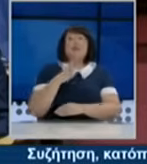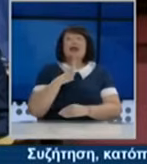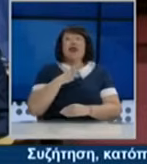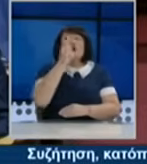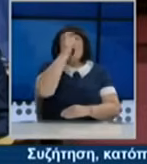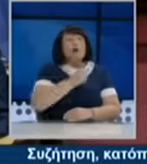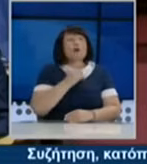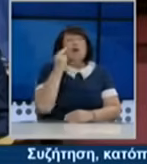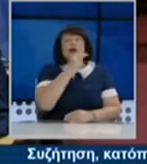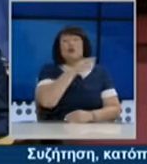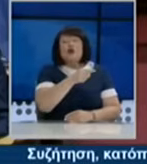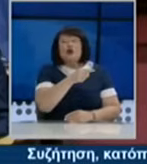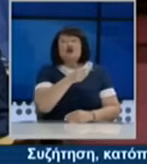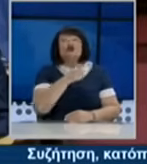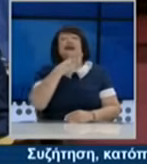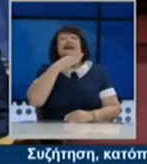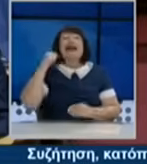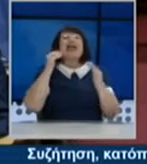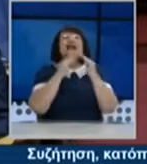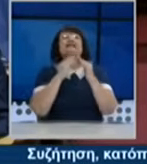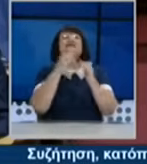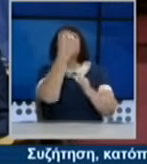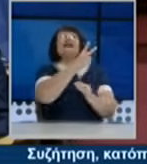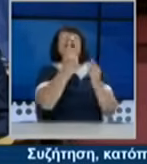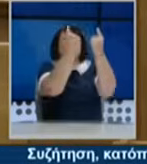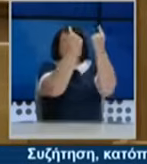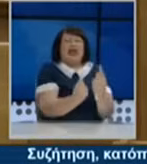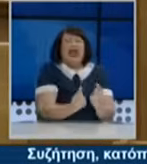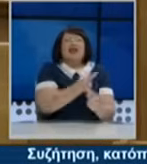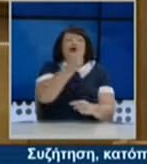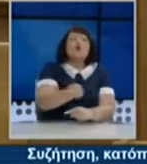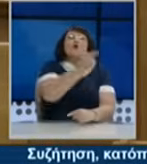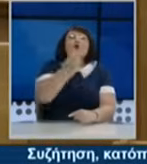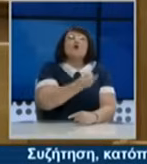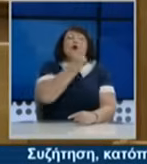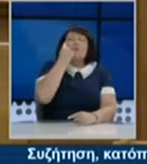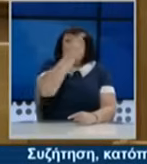Πρωθυπουργός, να τις βάλει στα Χανιά στο σπίτι του μέσα, να τις βάλει στα Χανιά ο ίδιος προσωπικά.